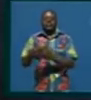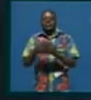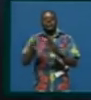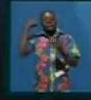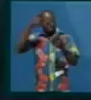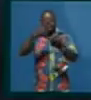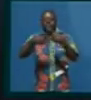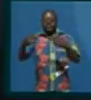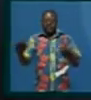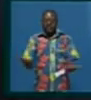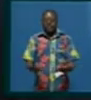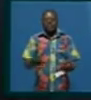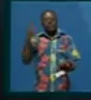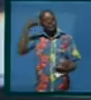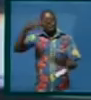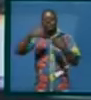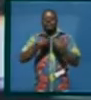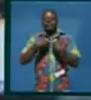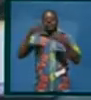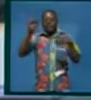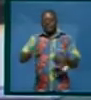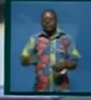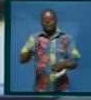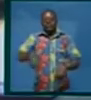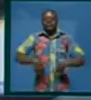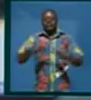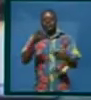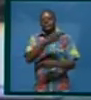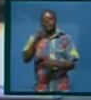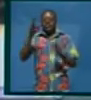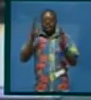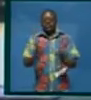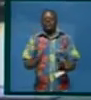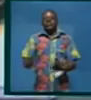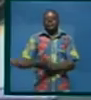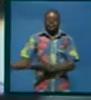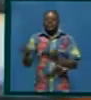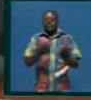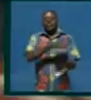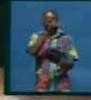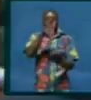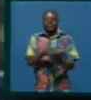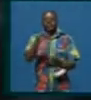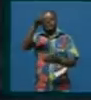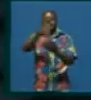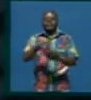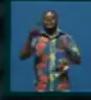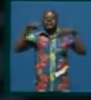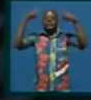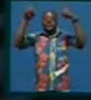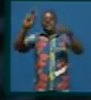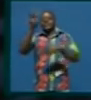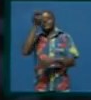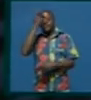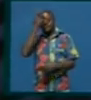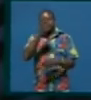là pour s'enquérir des conditions de vie et de travail des burkinabés et l'apport des centrales syndicales dans l'évolution sociopolitique du Burkina